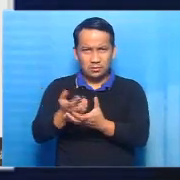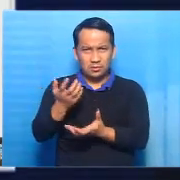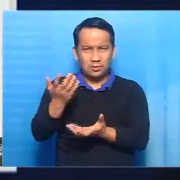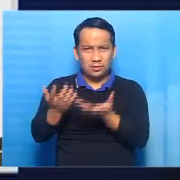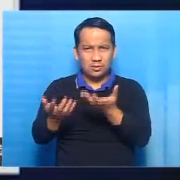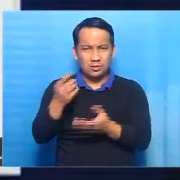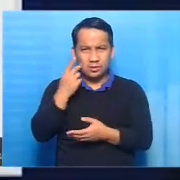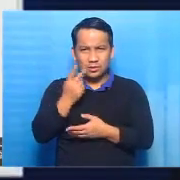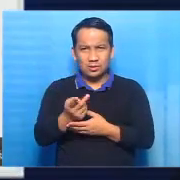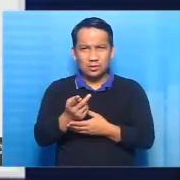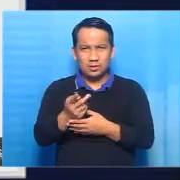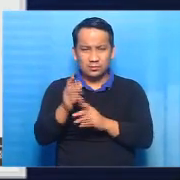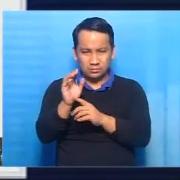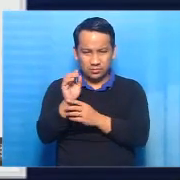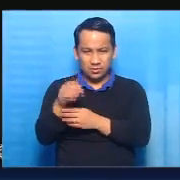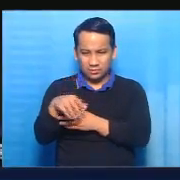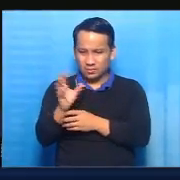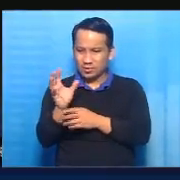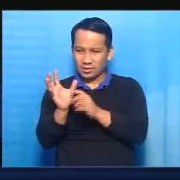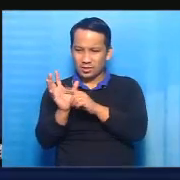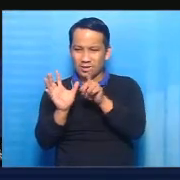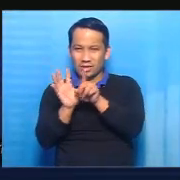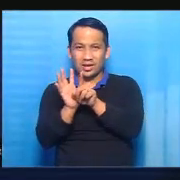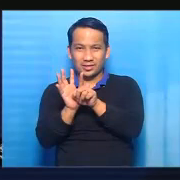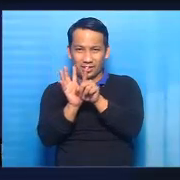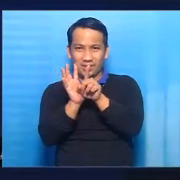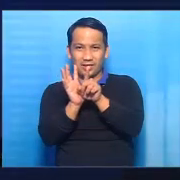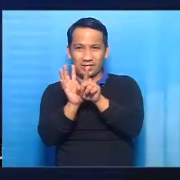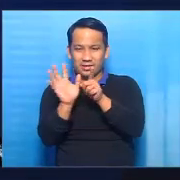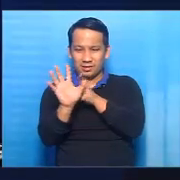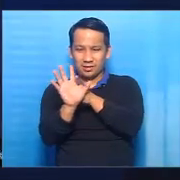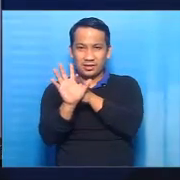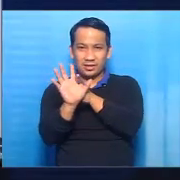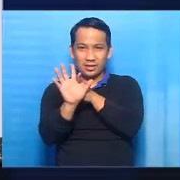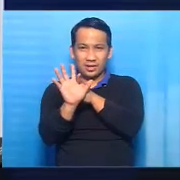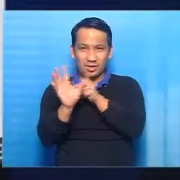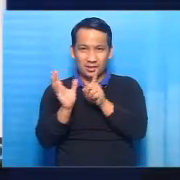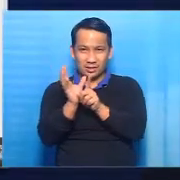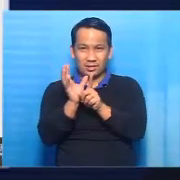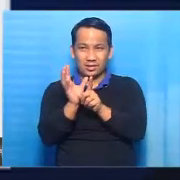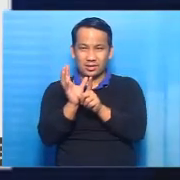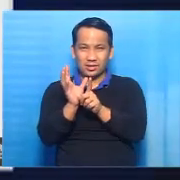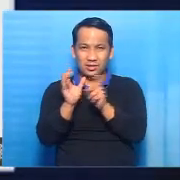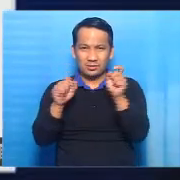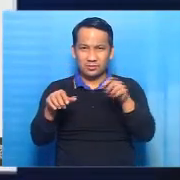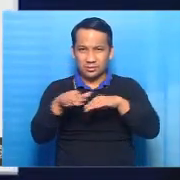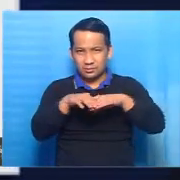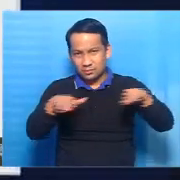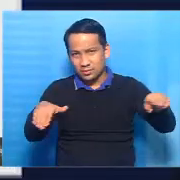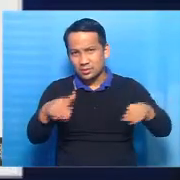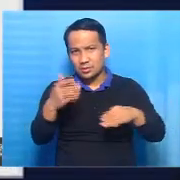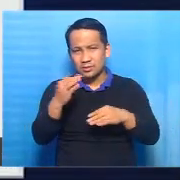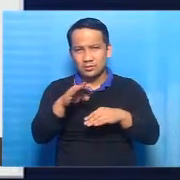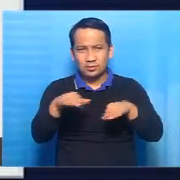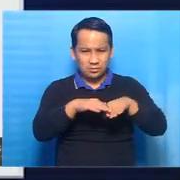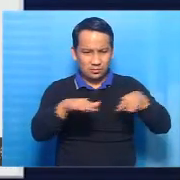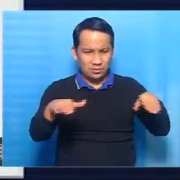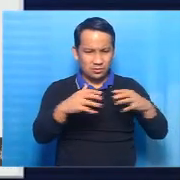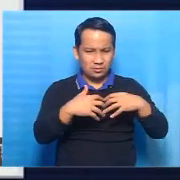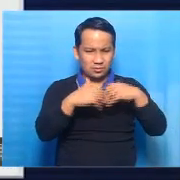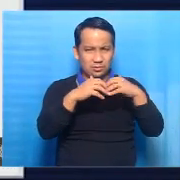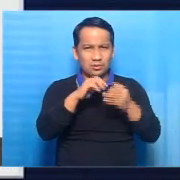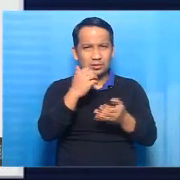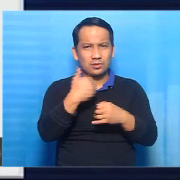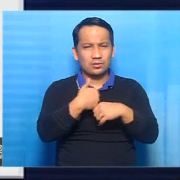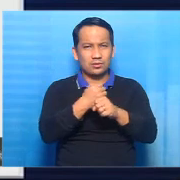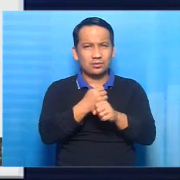raw gamiting antena. Mayroon ding mga bahagi ng Mischief Reef na pinatag na at posible raw pagtayuan ng